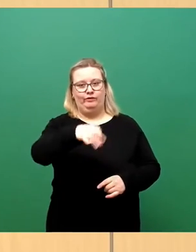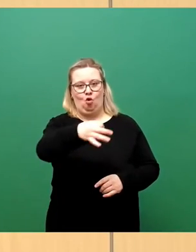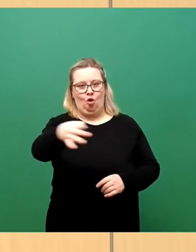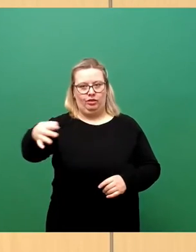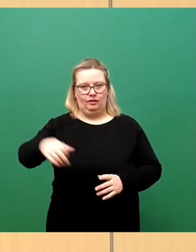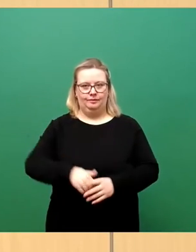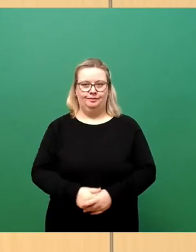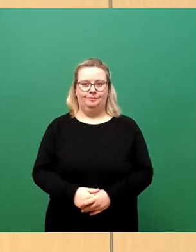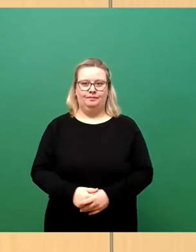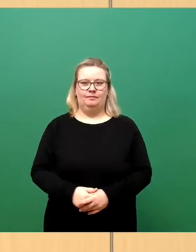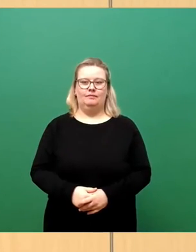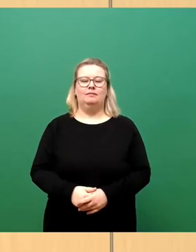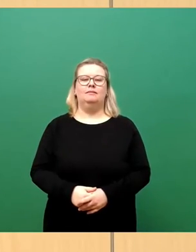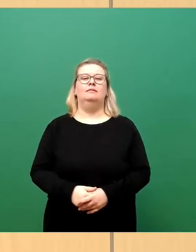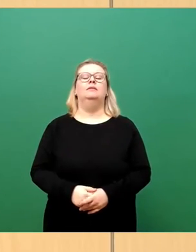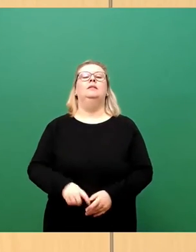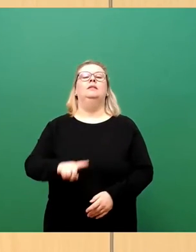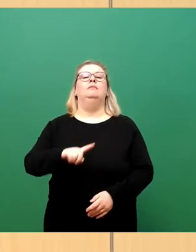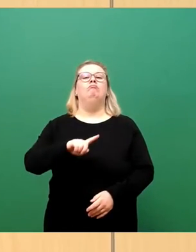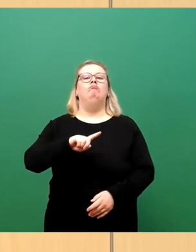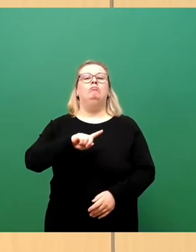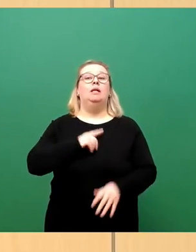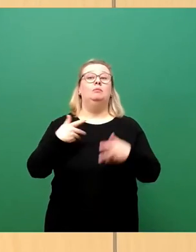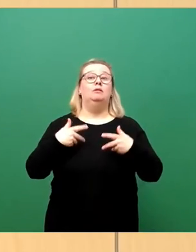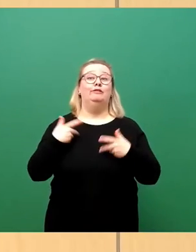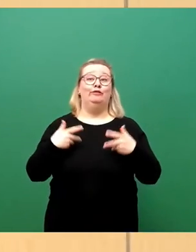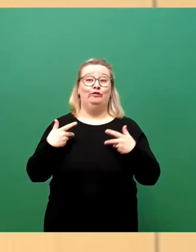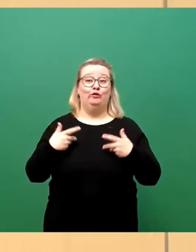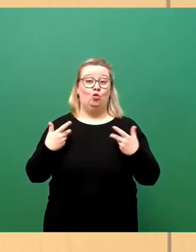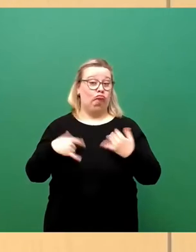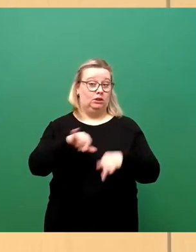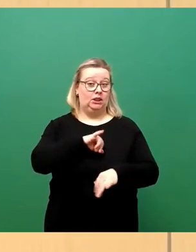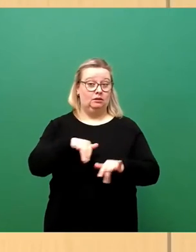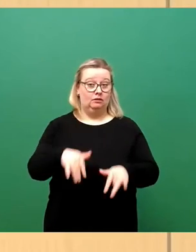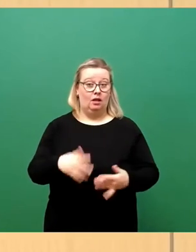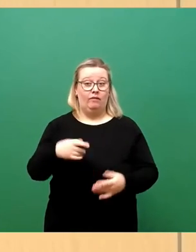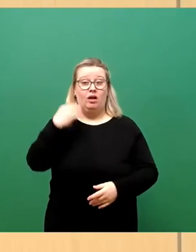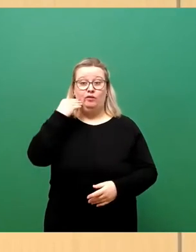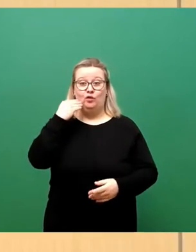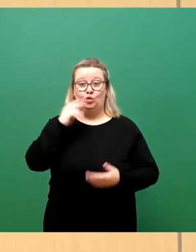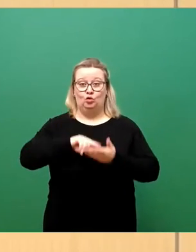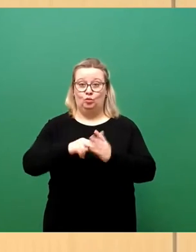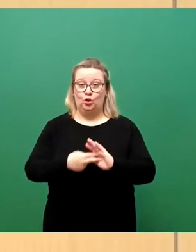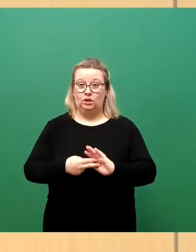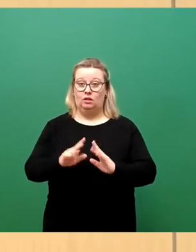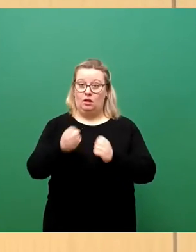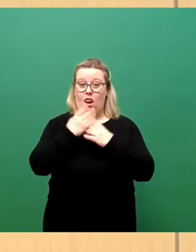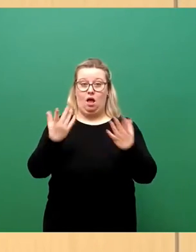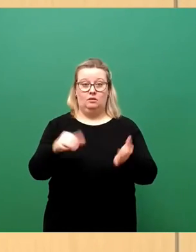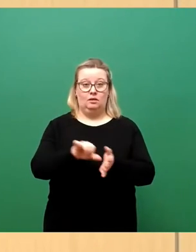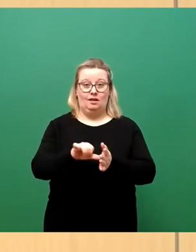Ich freue mich, dass das öffentliche Interesse am Thema groß ist, denn Wohnungspolitik ist eine ganz zentrale Frage